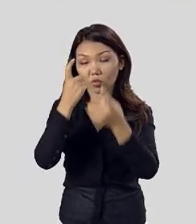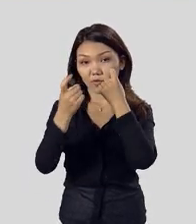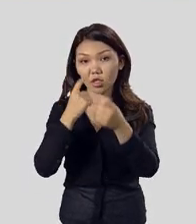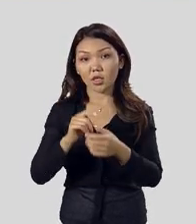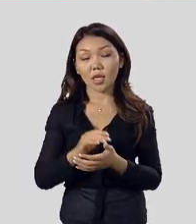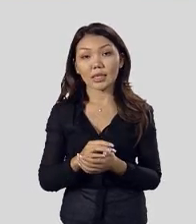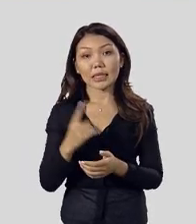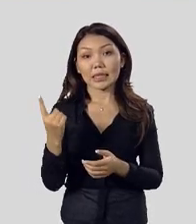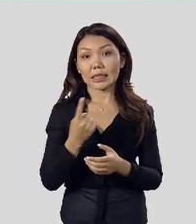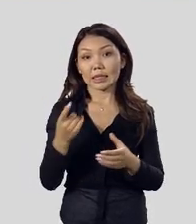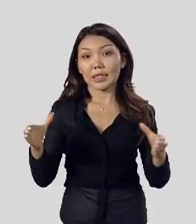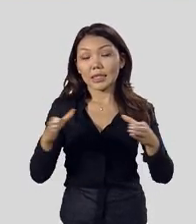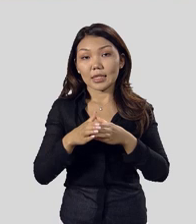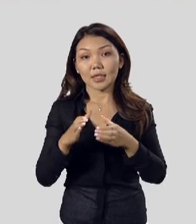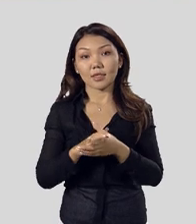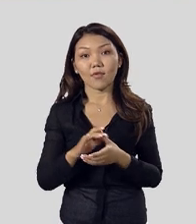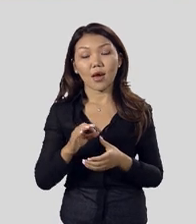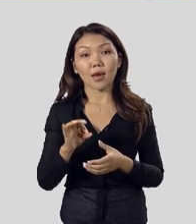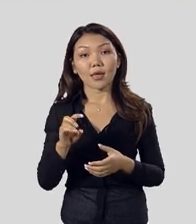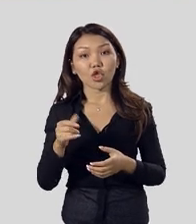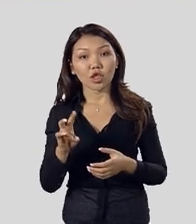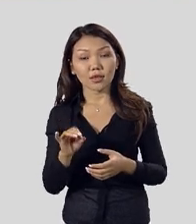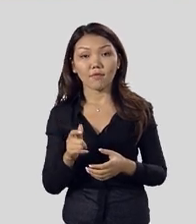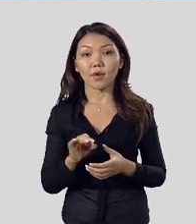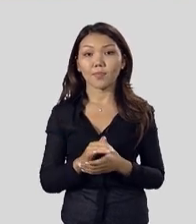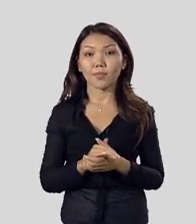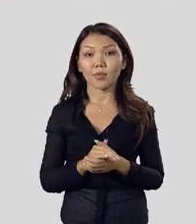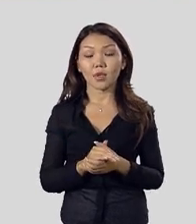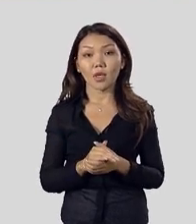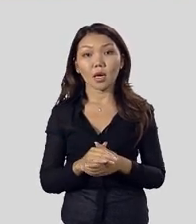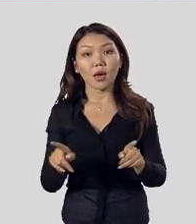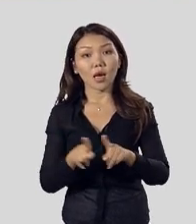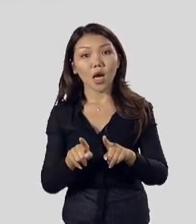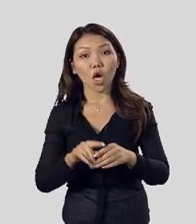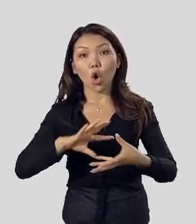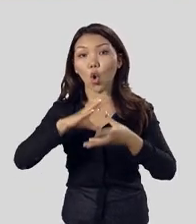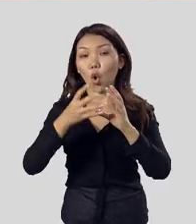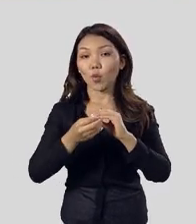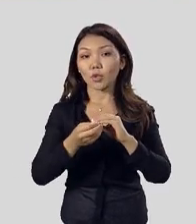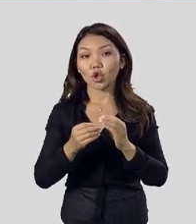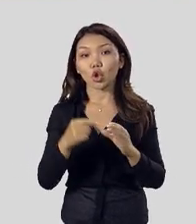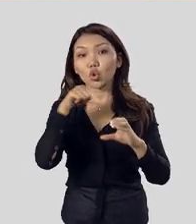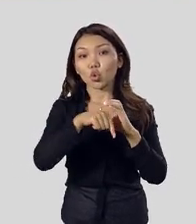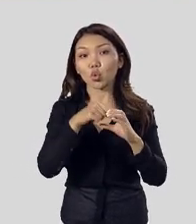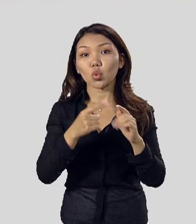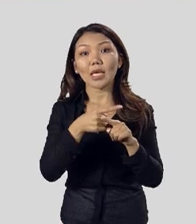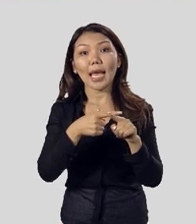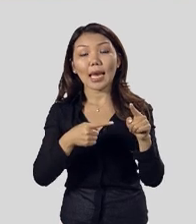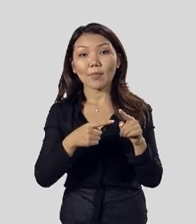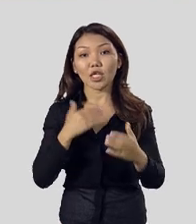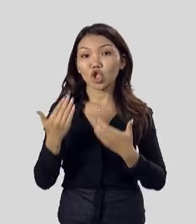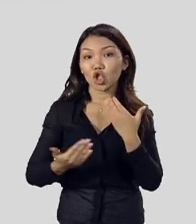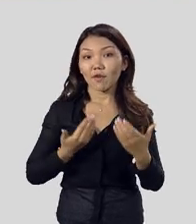в котором клетка рассматривается как общий структурный элемент живых организмов